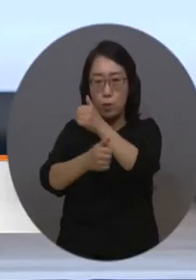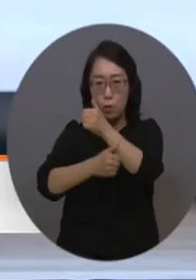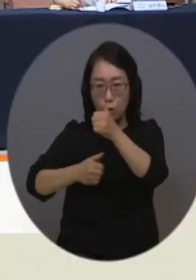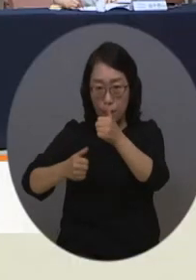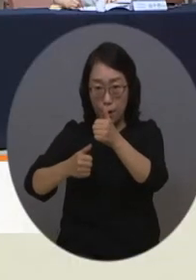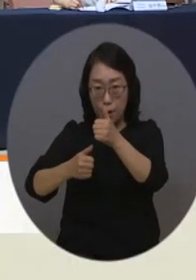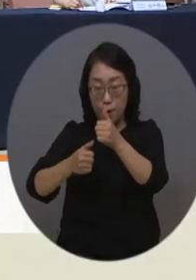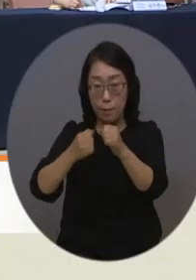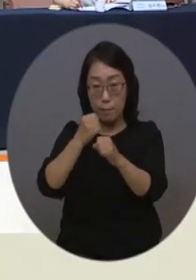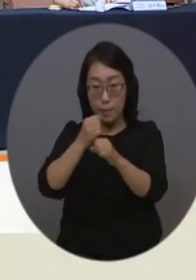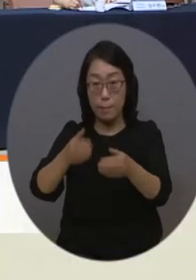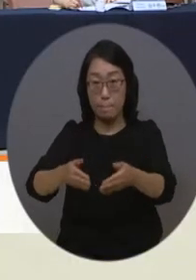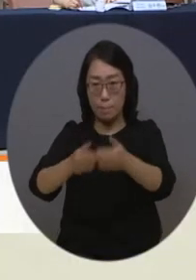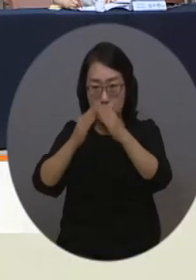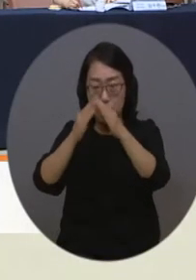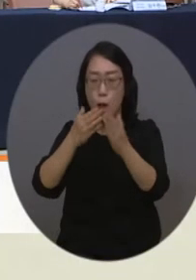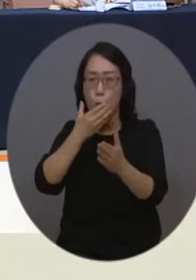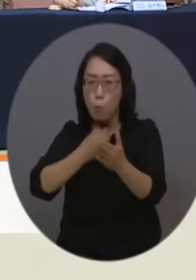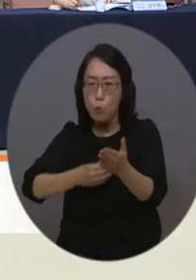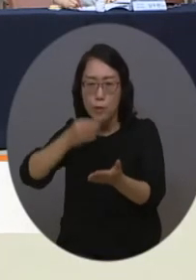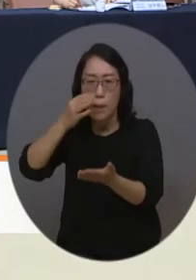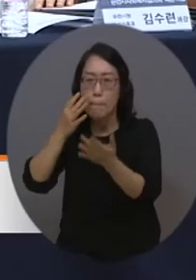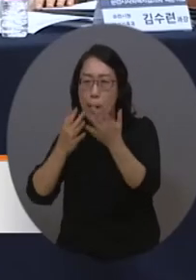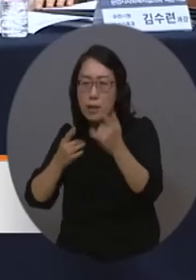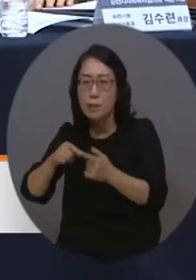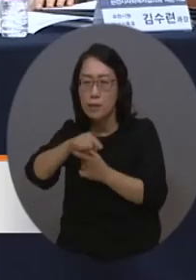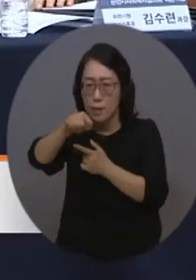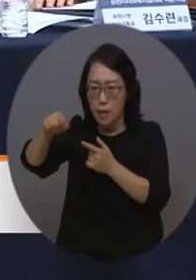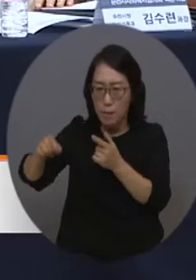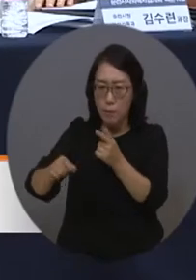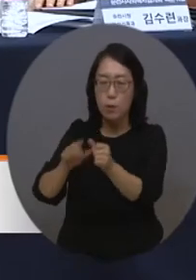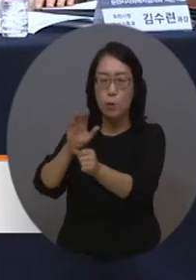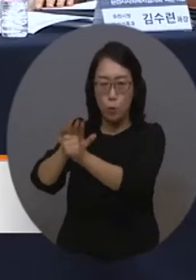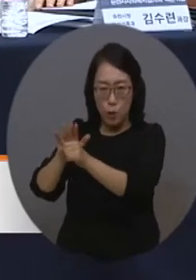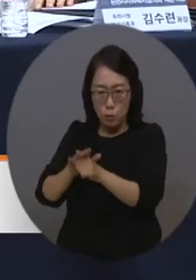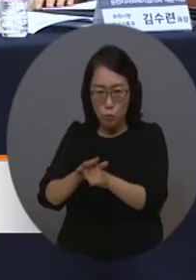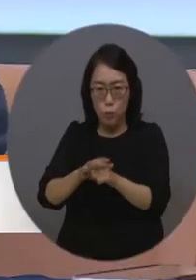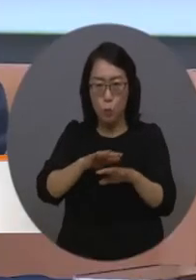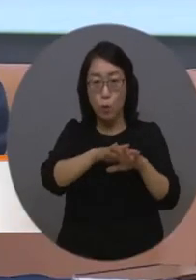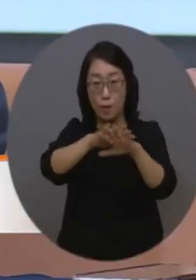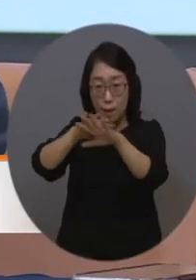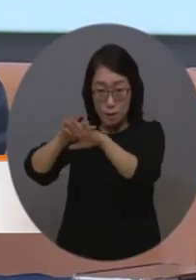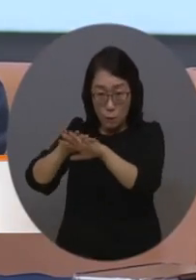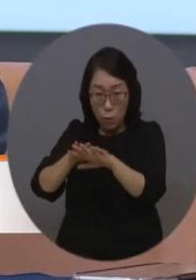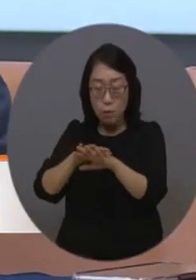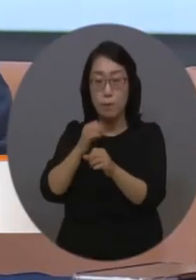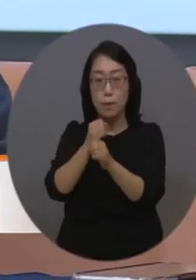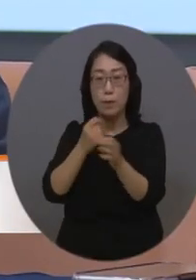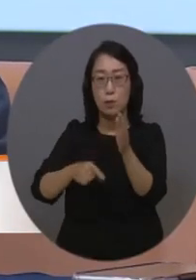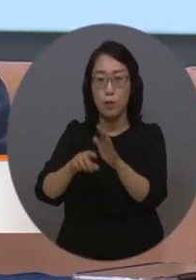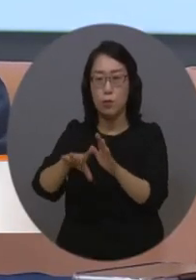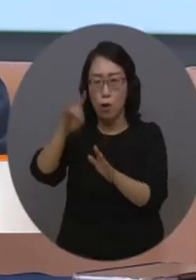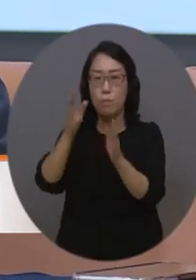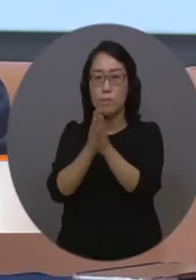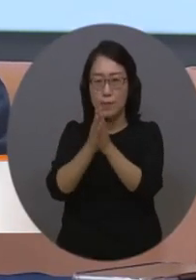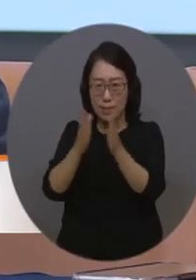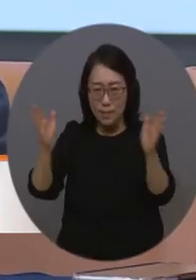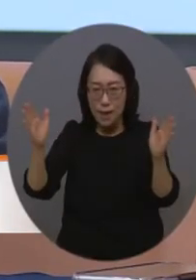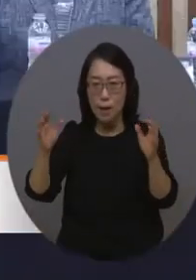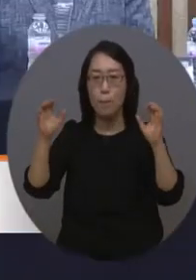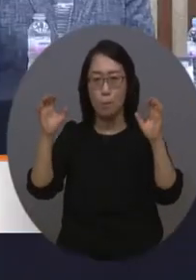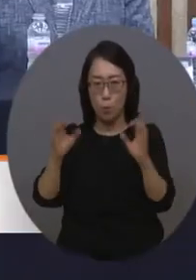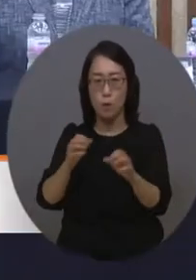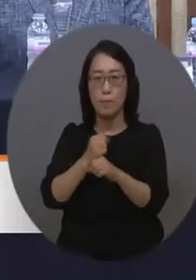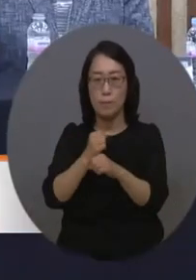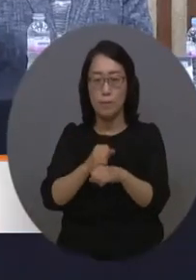구성하고 복지 소외계층의 권익 향상과 복지 네트워크 구축을 위한 첫걸음을 내디뎠습니다.